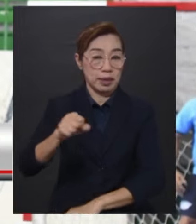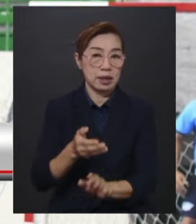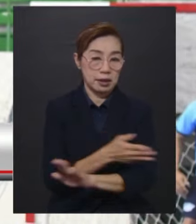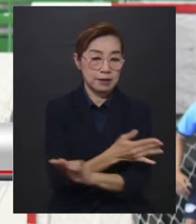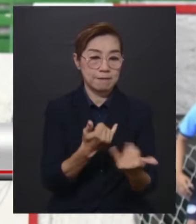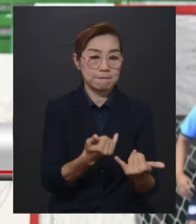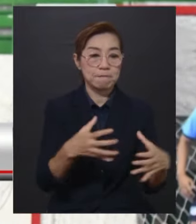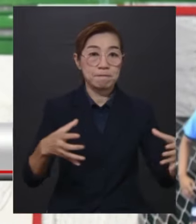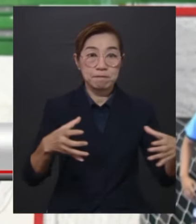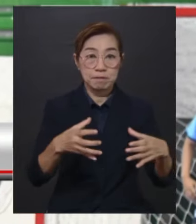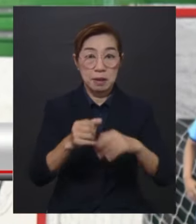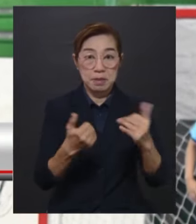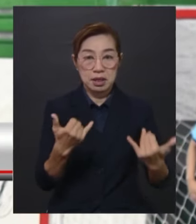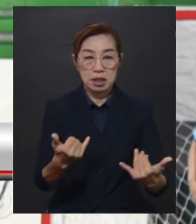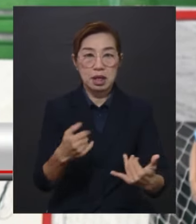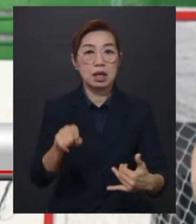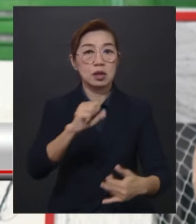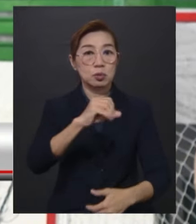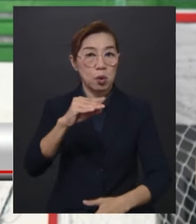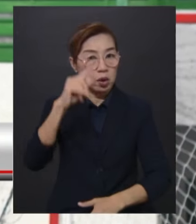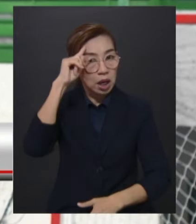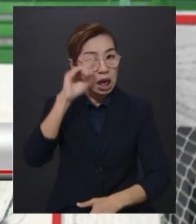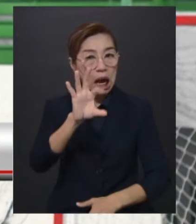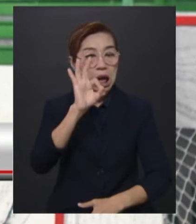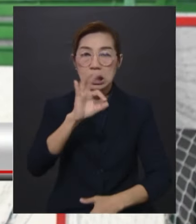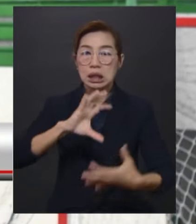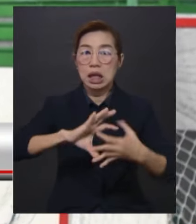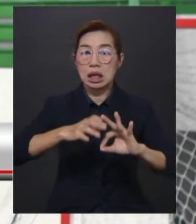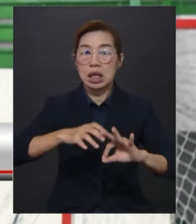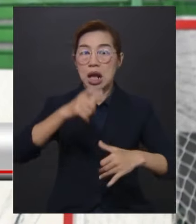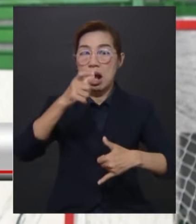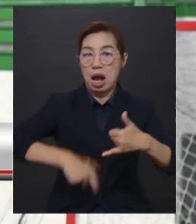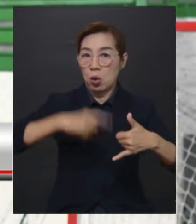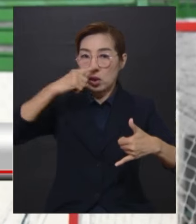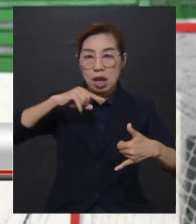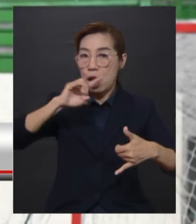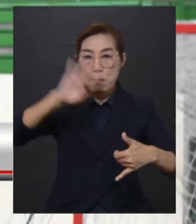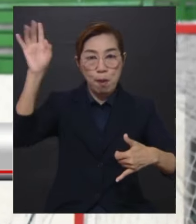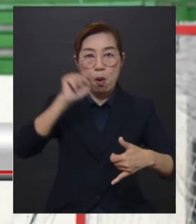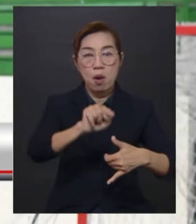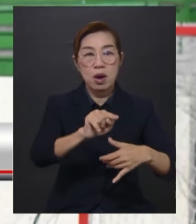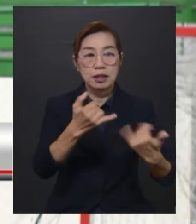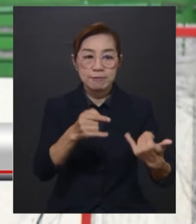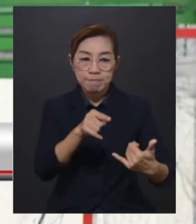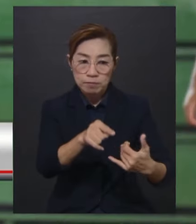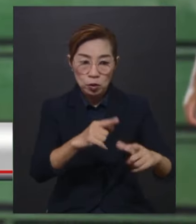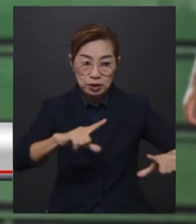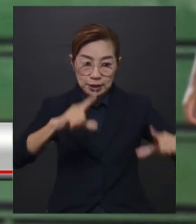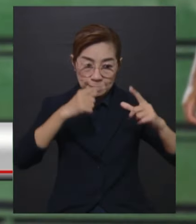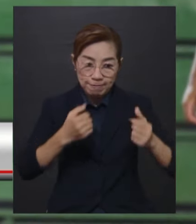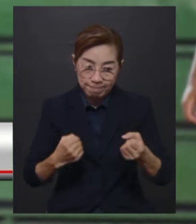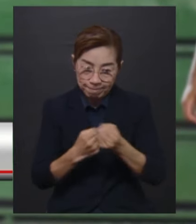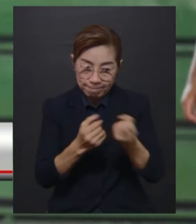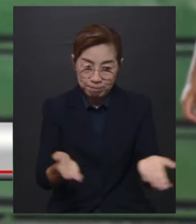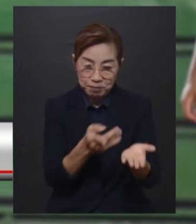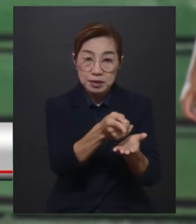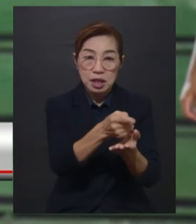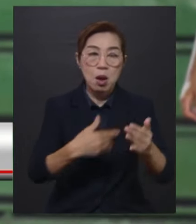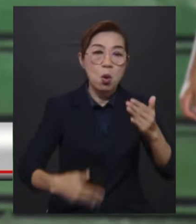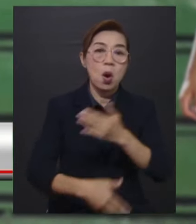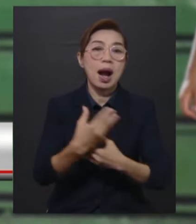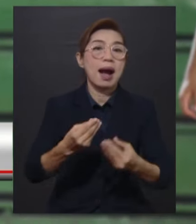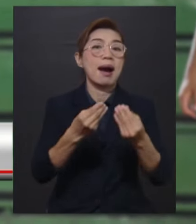ดูกาลนี้ทางสโมสรมีนโยบายเน้นนักเตะไทยเป็นหลักโดยเฉพาะผู้เล่นดาวรุ่งที่เราดันขึ้นมาเราจะเปิดโอกาสให้ผู้เล่นไทย